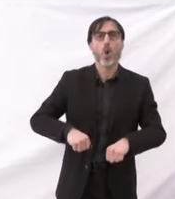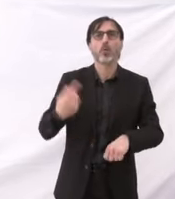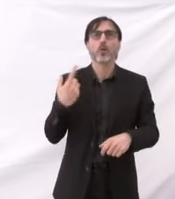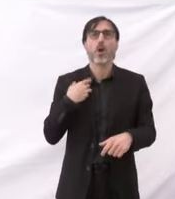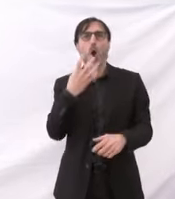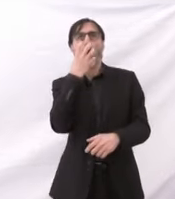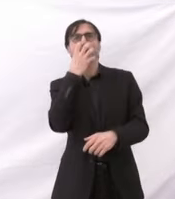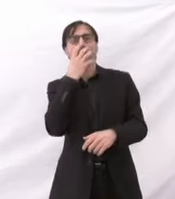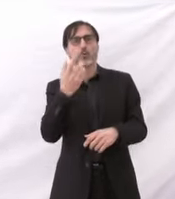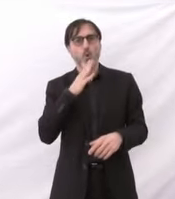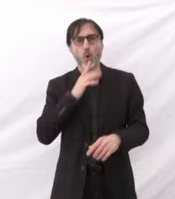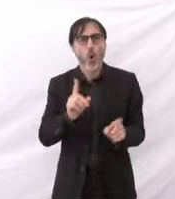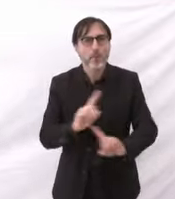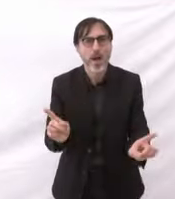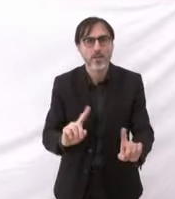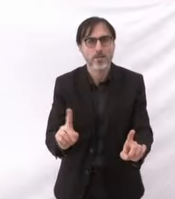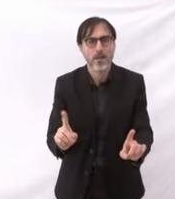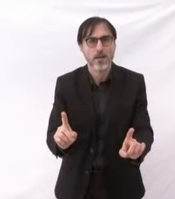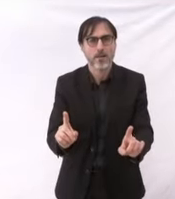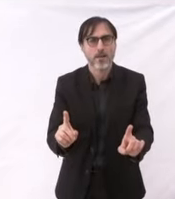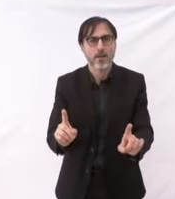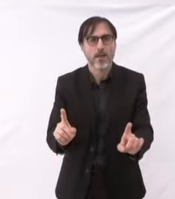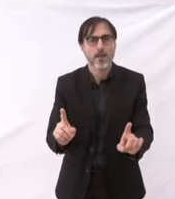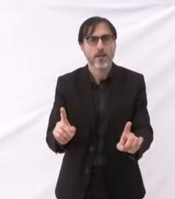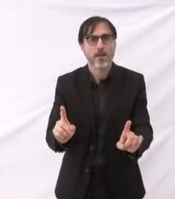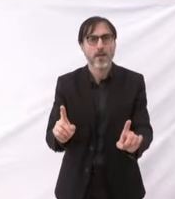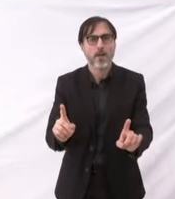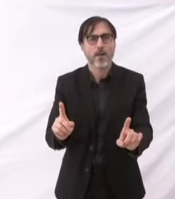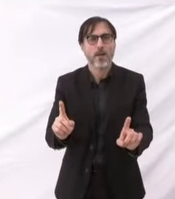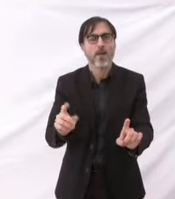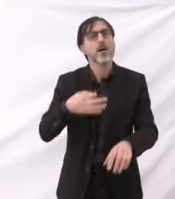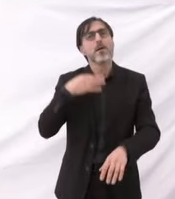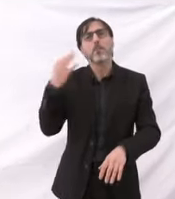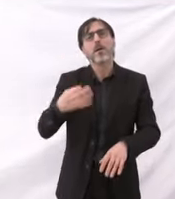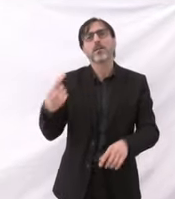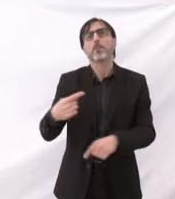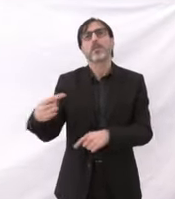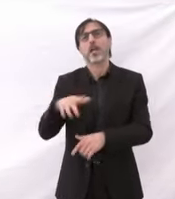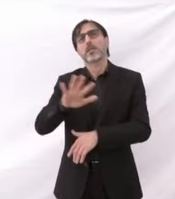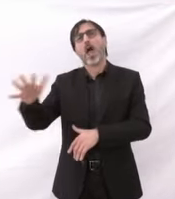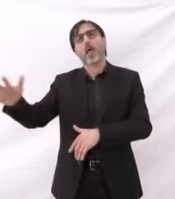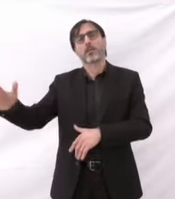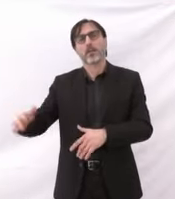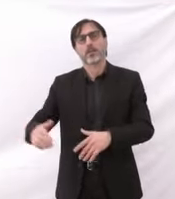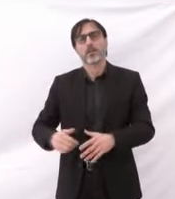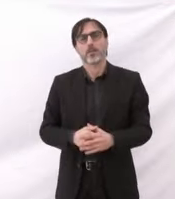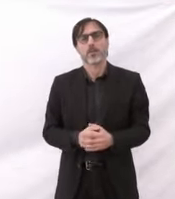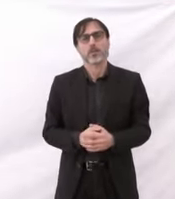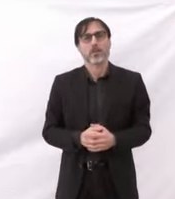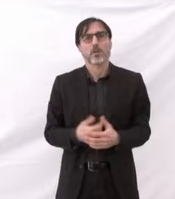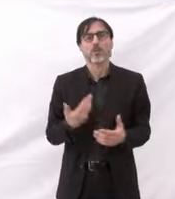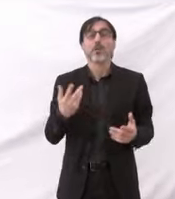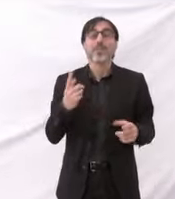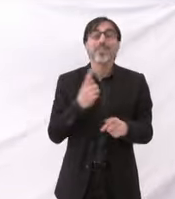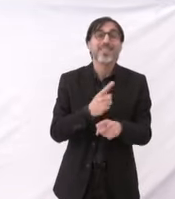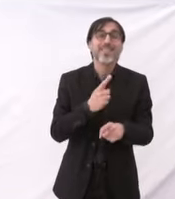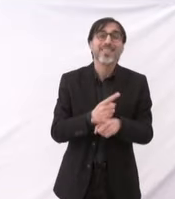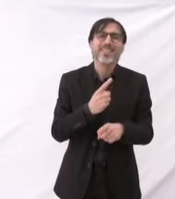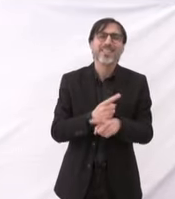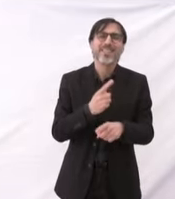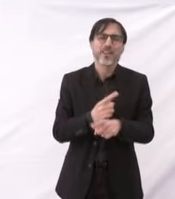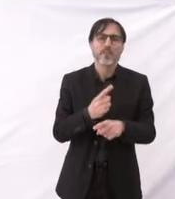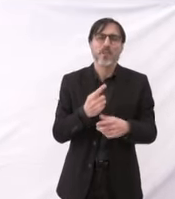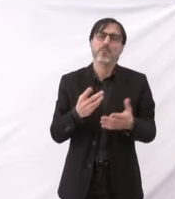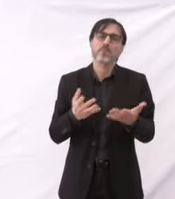uno con l'ossigeno. Però si penalizza sempre gli altri. Ci sia una lettura